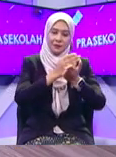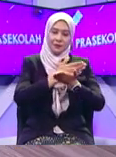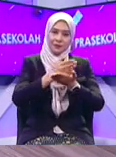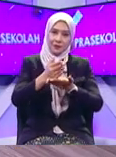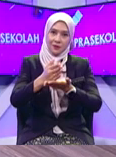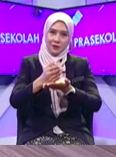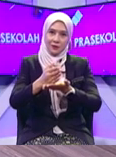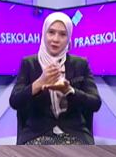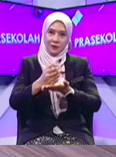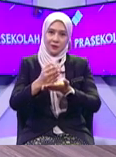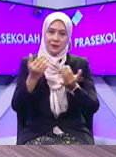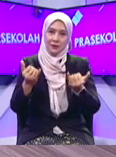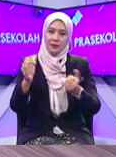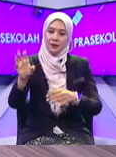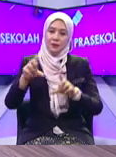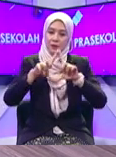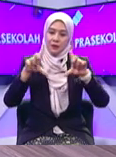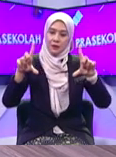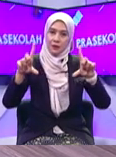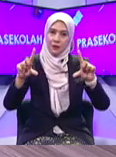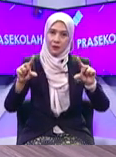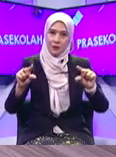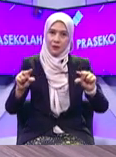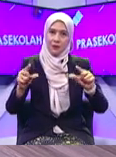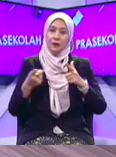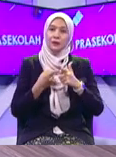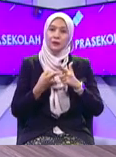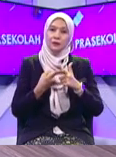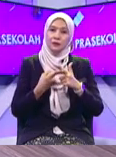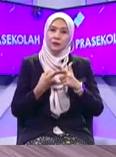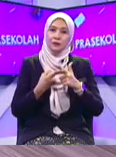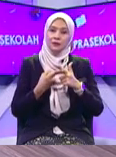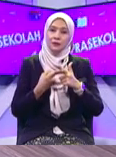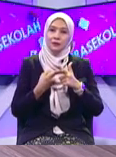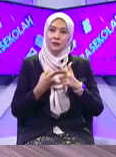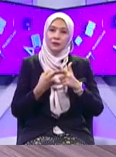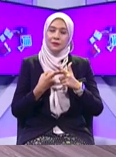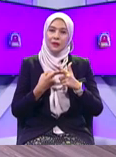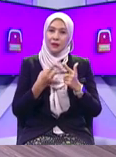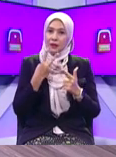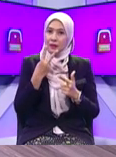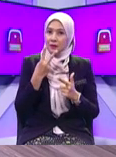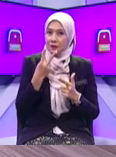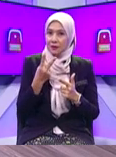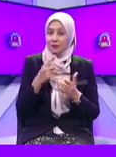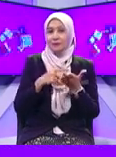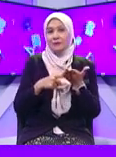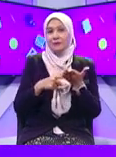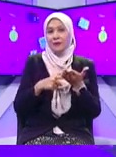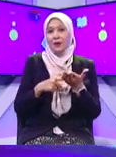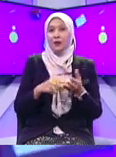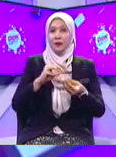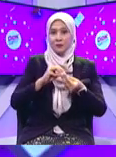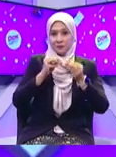ambil yang kedua yang kedua ialah dua